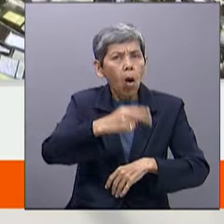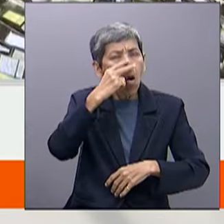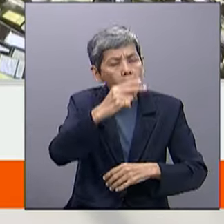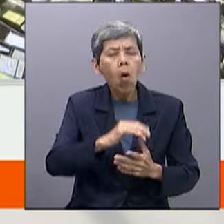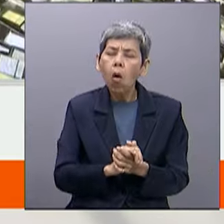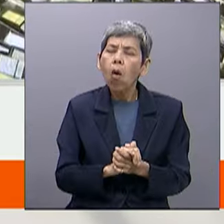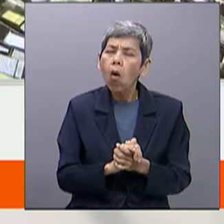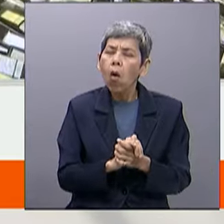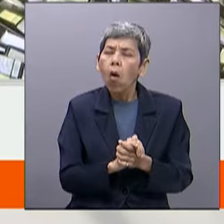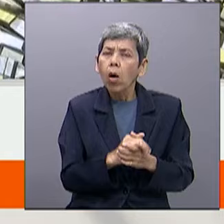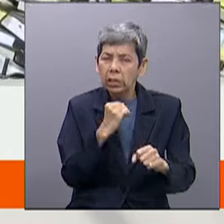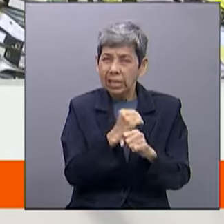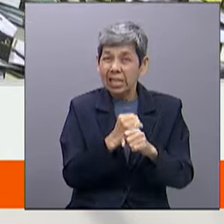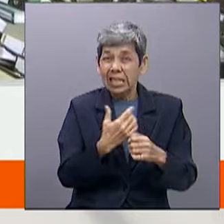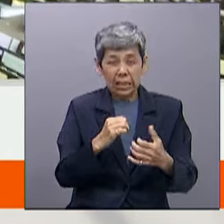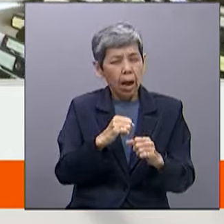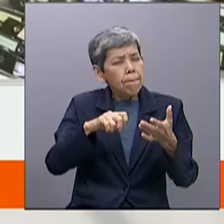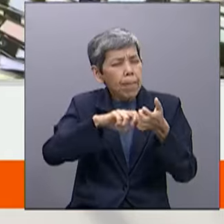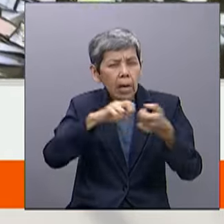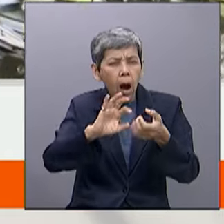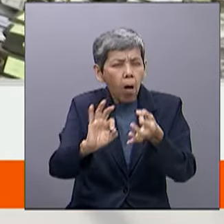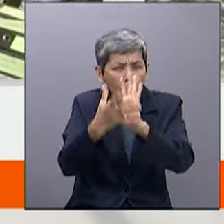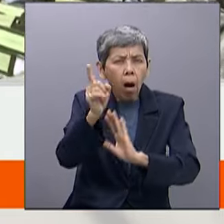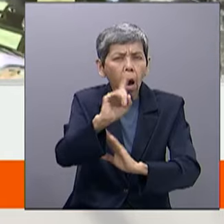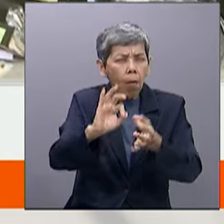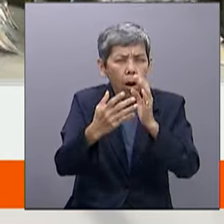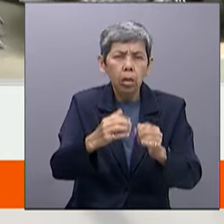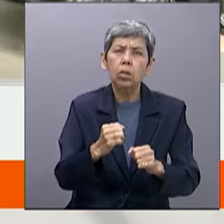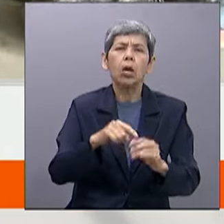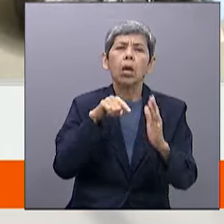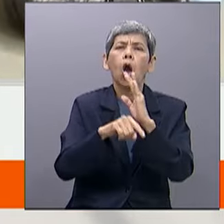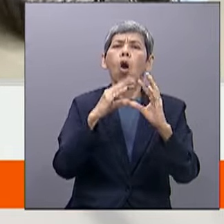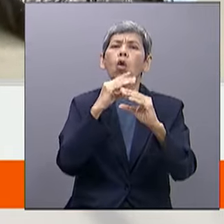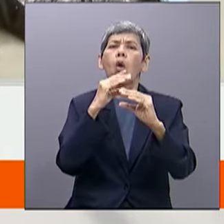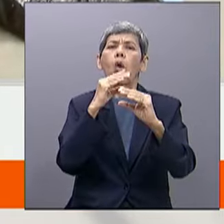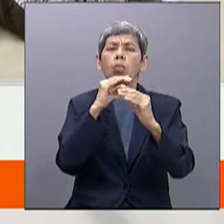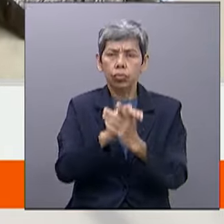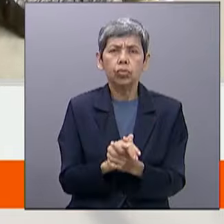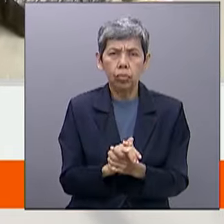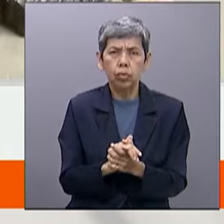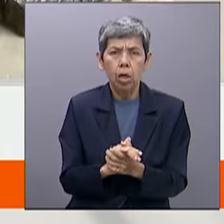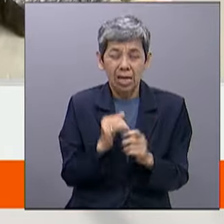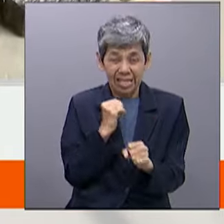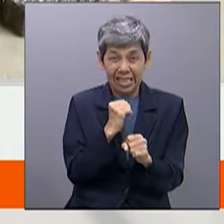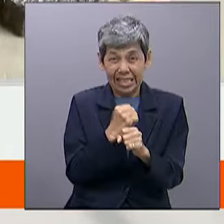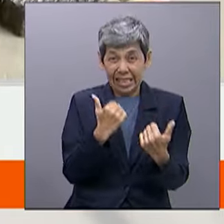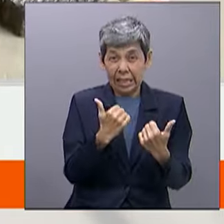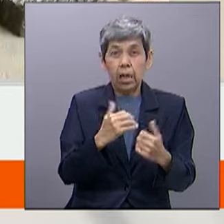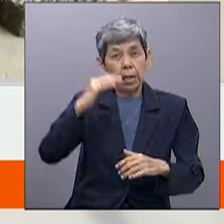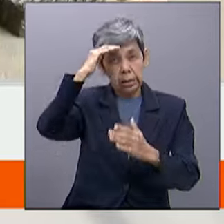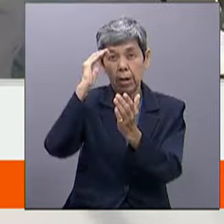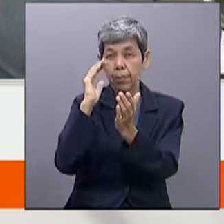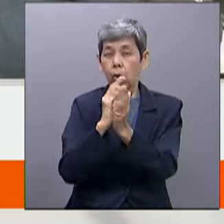ริงเกิดขึ้นว่าจริงๆแล้วเกิดอะไรขึ้นนะครับในเพลิงไหม้ที่มาตาพุดครับ ค่ะ ซึ่งทางท่านรักษาการท่านพลตำรวจเ